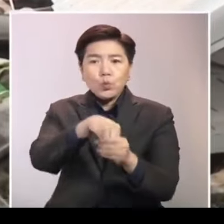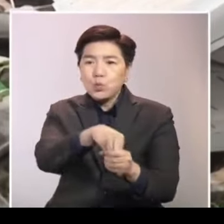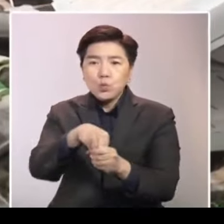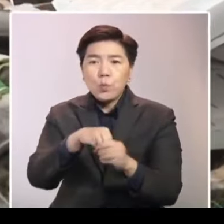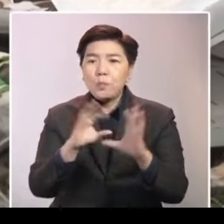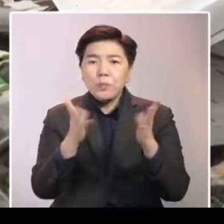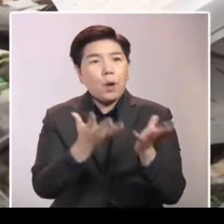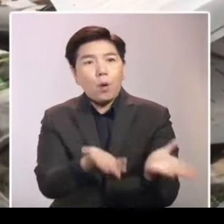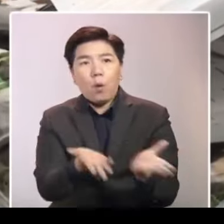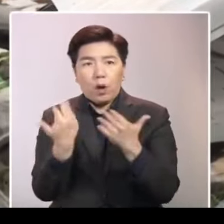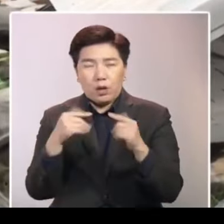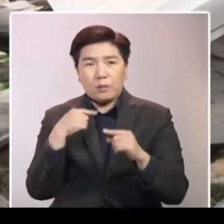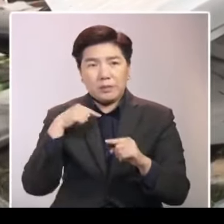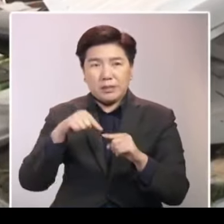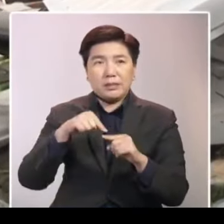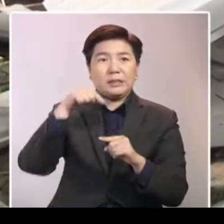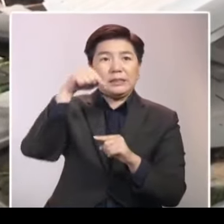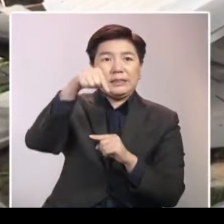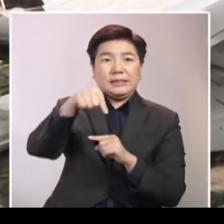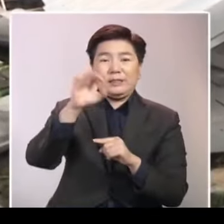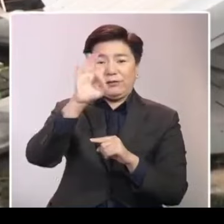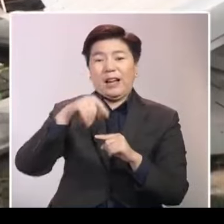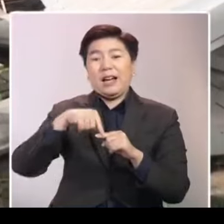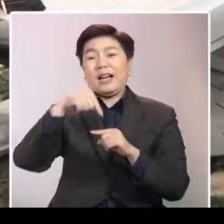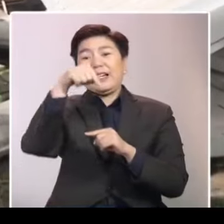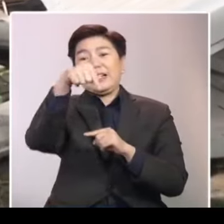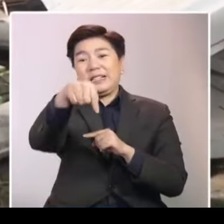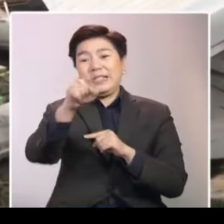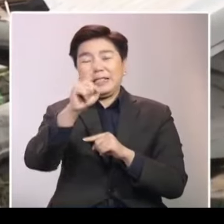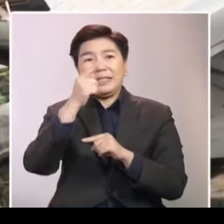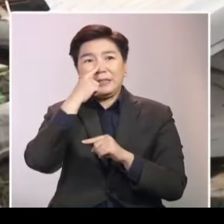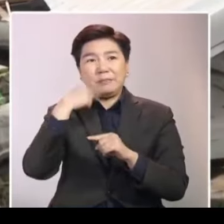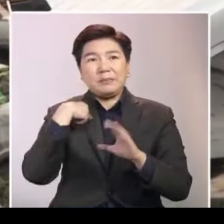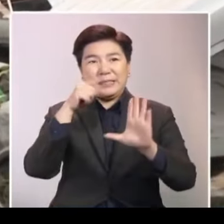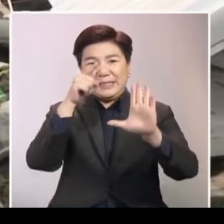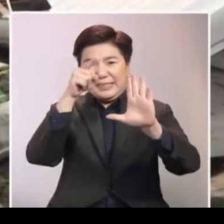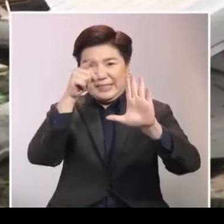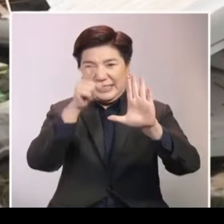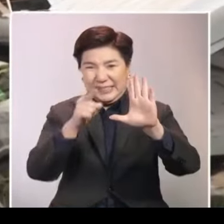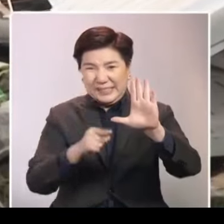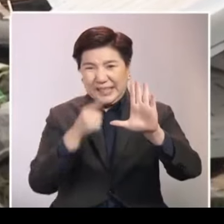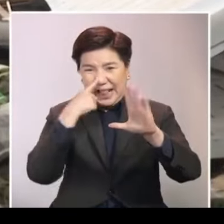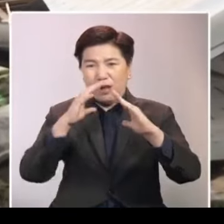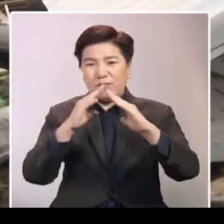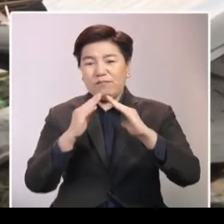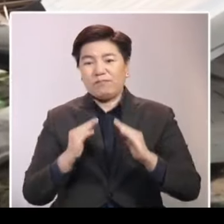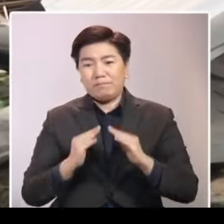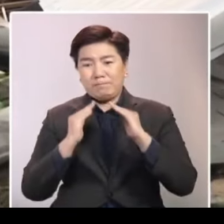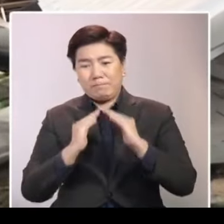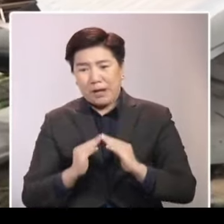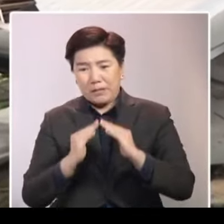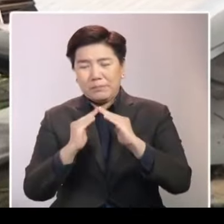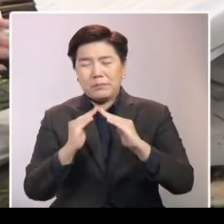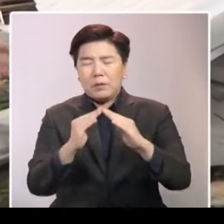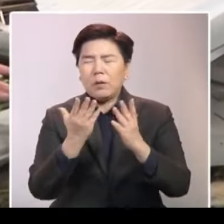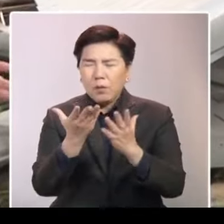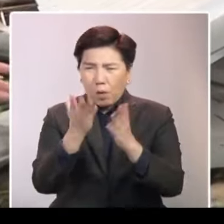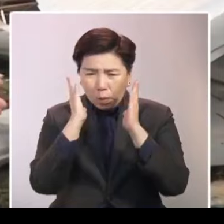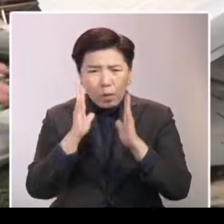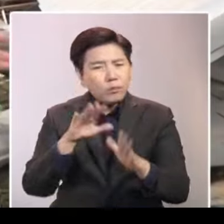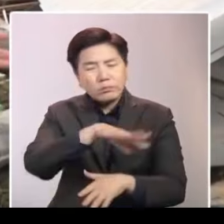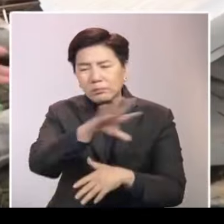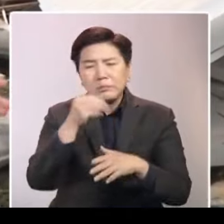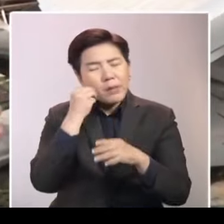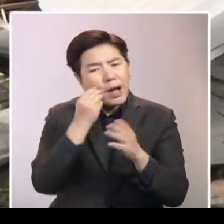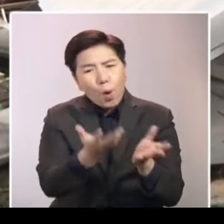บ้านนะคะขณะเดียวกันค่ะบ้านหลังสีฟ้าที่อยู่ถัดไปนะคะตอนนี้ก็เริ่มเกิดรอยร้าวแล้วค่ะซึ่งชาวบ้านก็ขอให้คนที่อยู่ในบ้านน